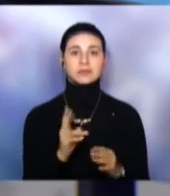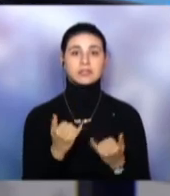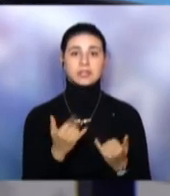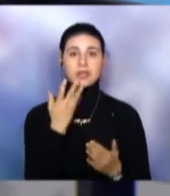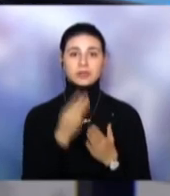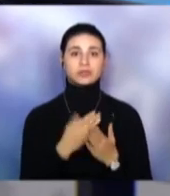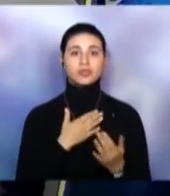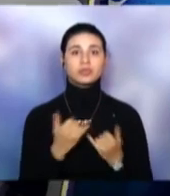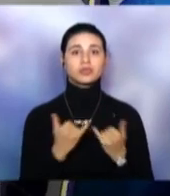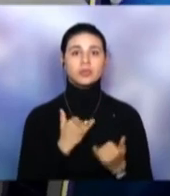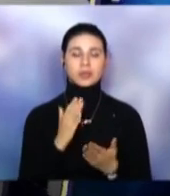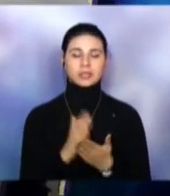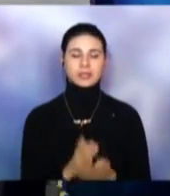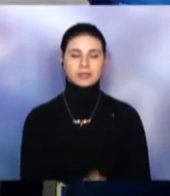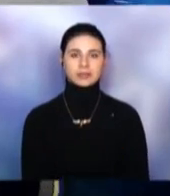დღევანდელი ჩვენი გადაცემის სტუმარი.